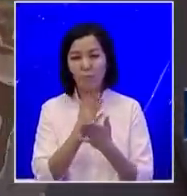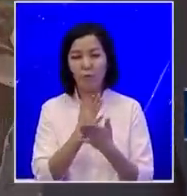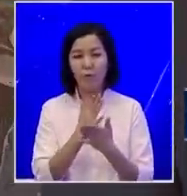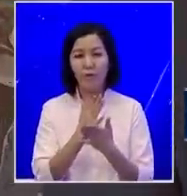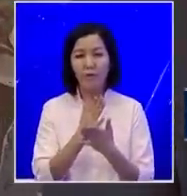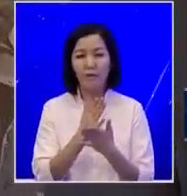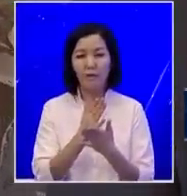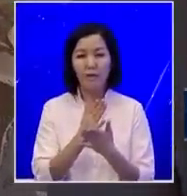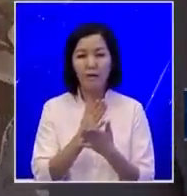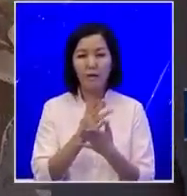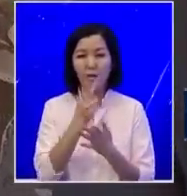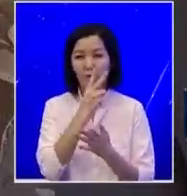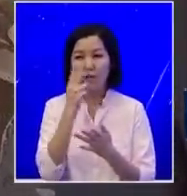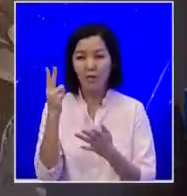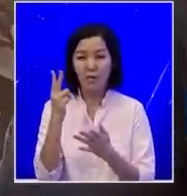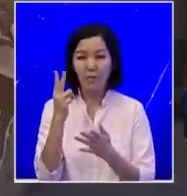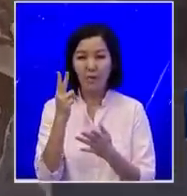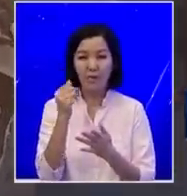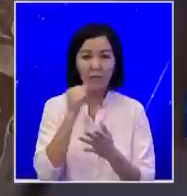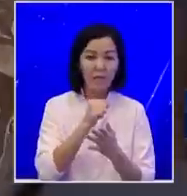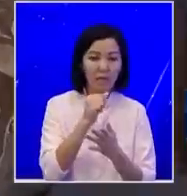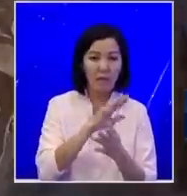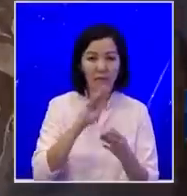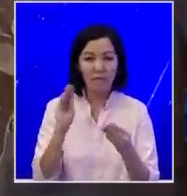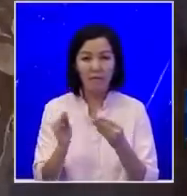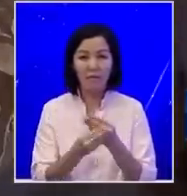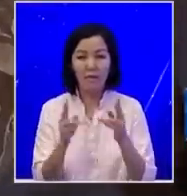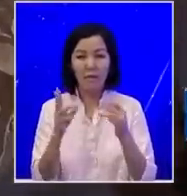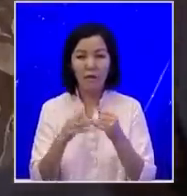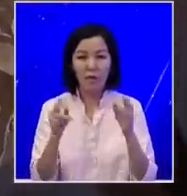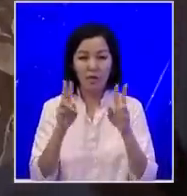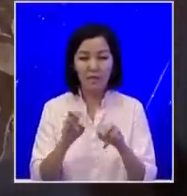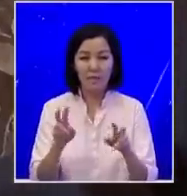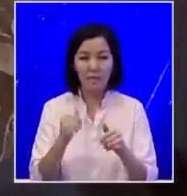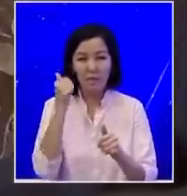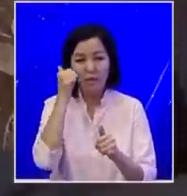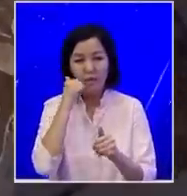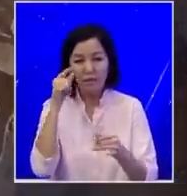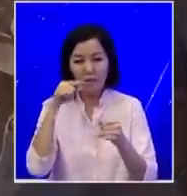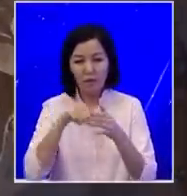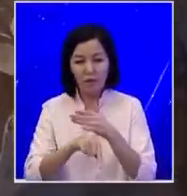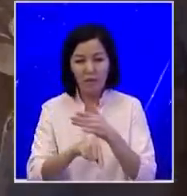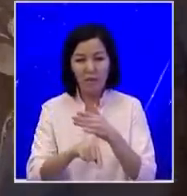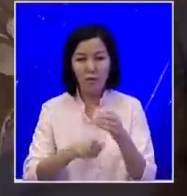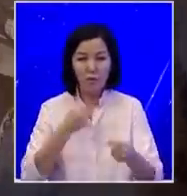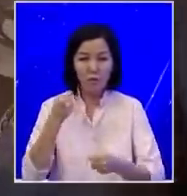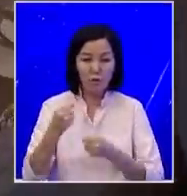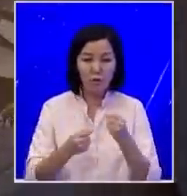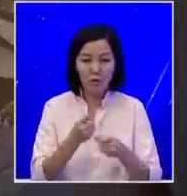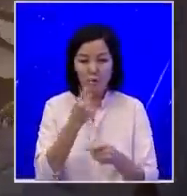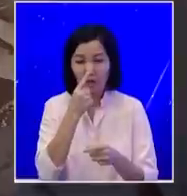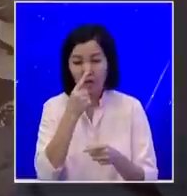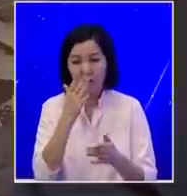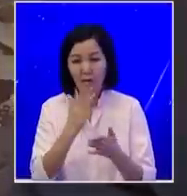Сондықтан жан-жағыма қарап, тығылатын жер іздей бастадым. Ескі окопты көре сап, соған тығылайын деп жүгірдім. Окопқа жетуге сәл